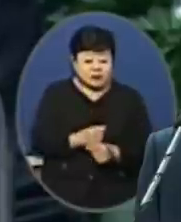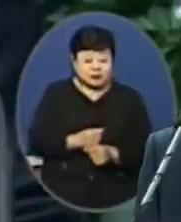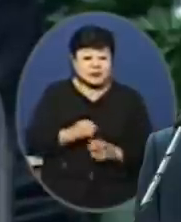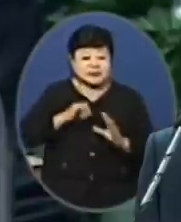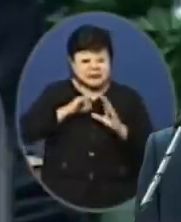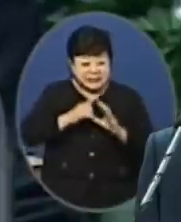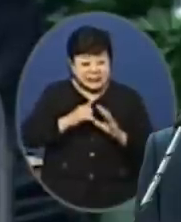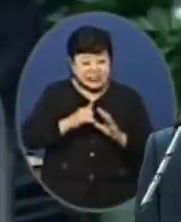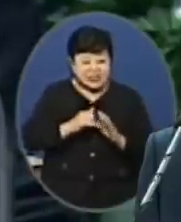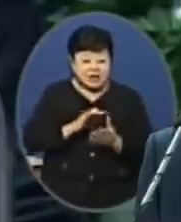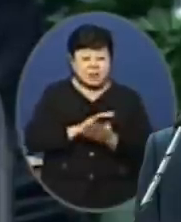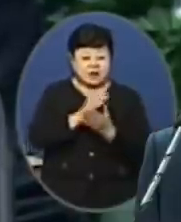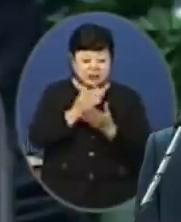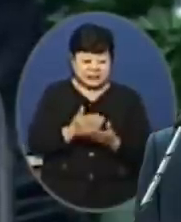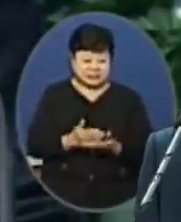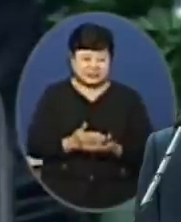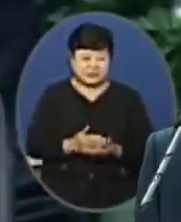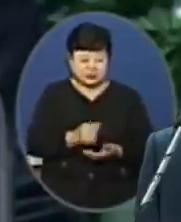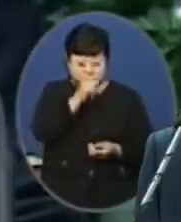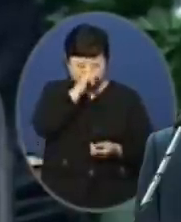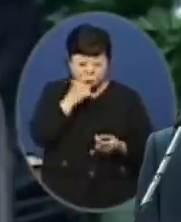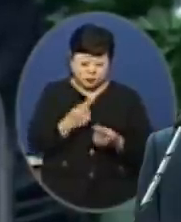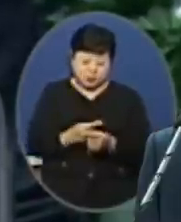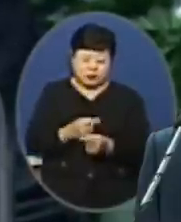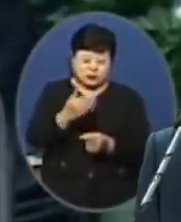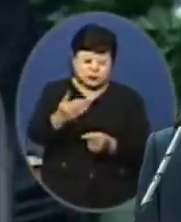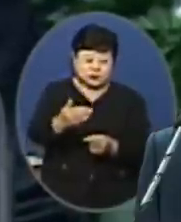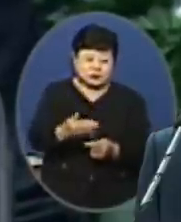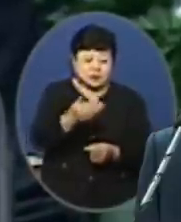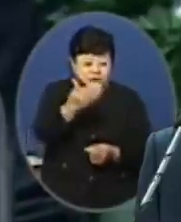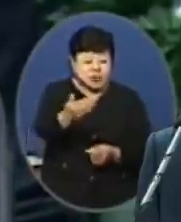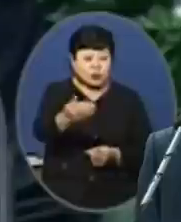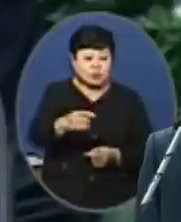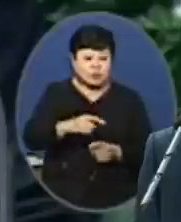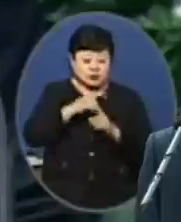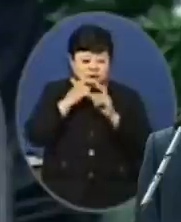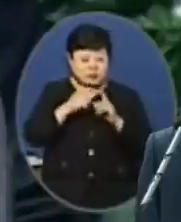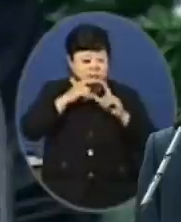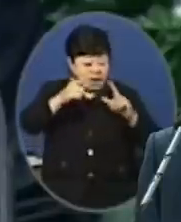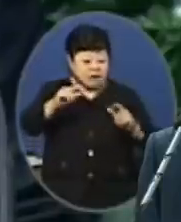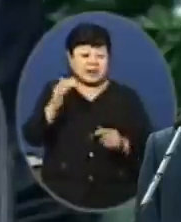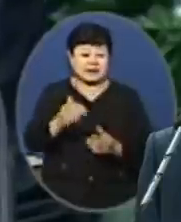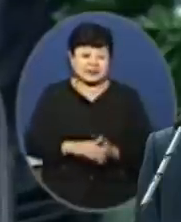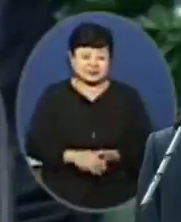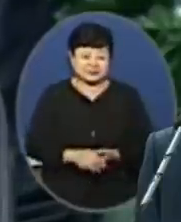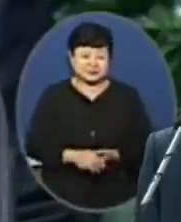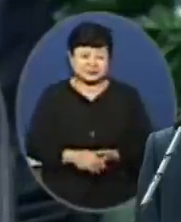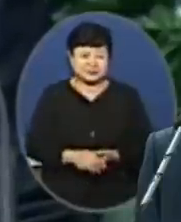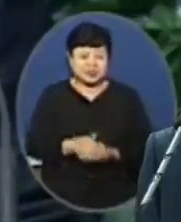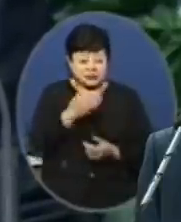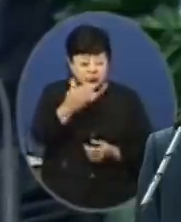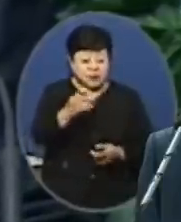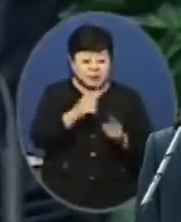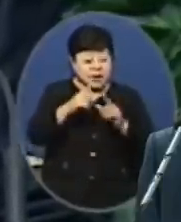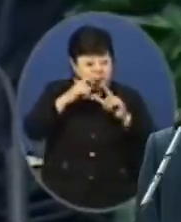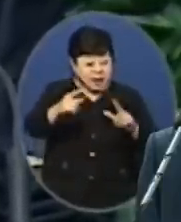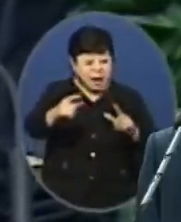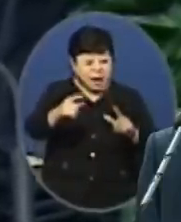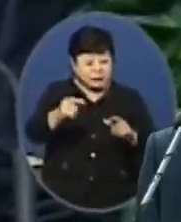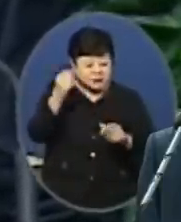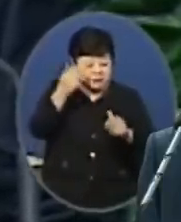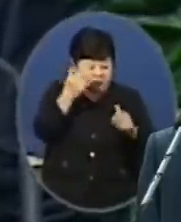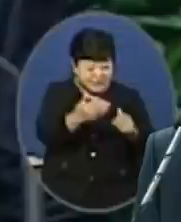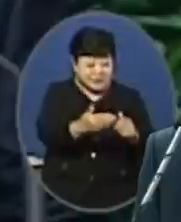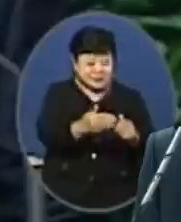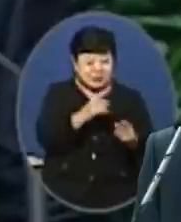세계 변화시키고 더 좋게 만들기 위해서 여러분이 말할 차례가 왔는 것입니다. 여러분이 말을 하면